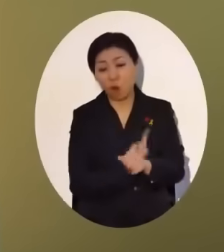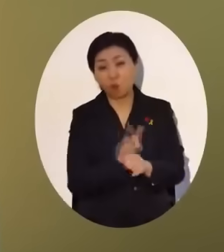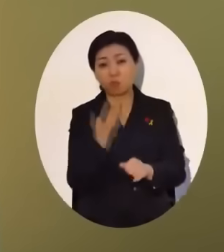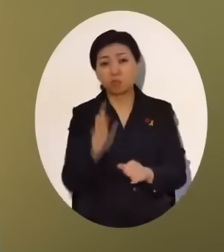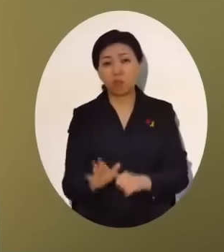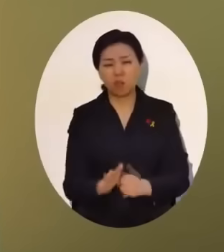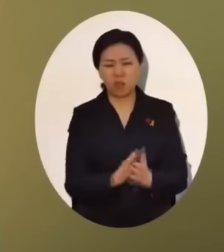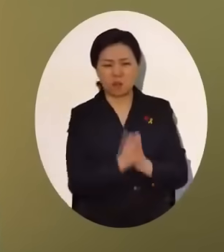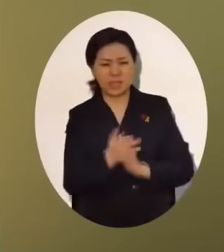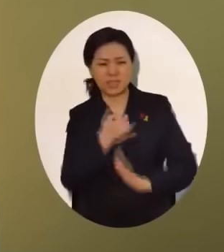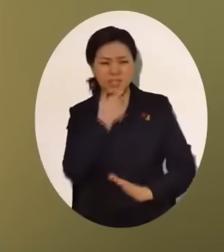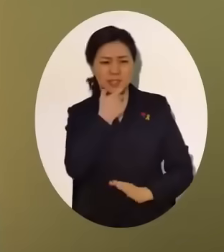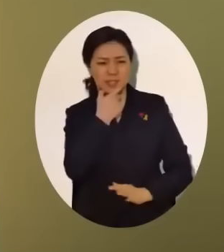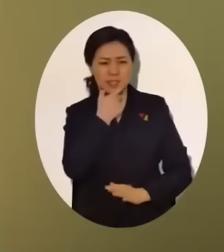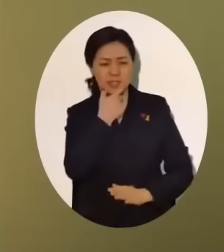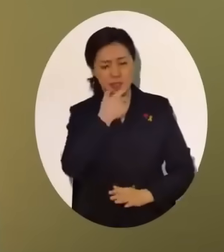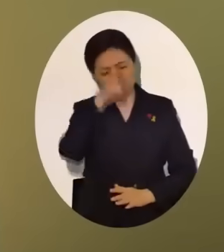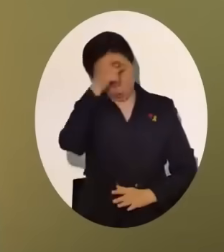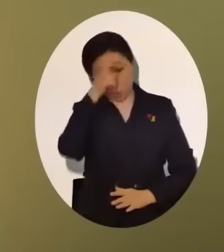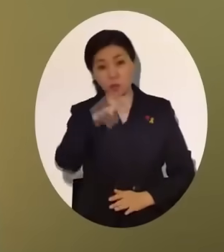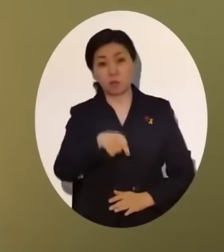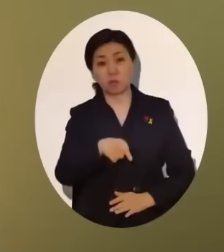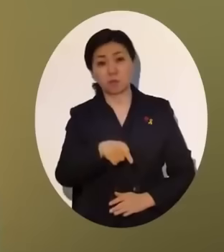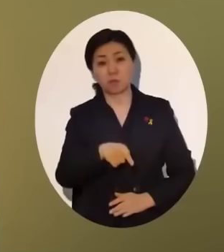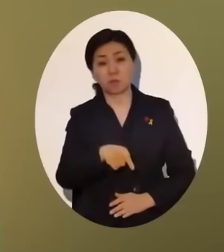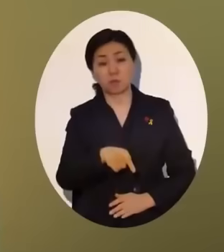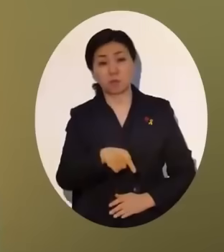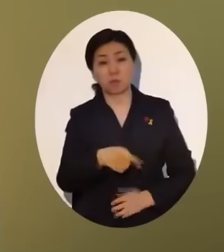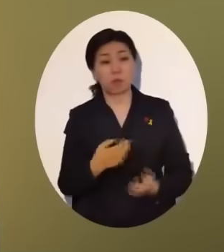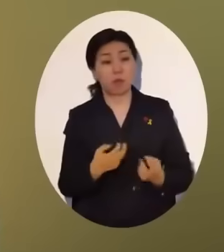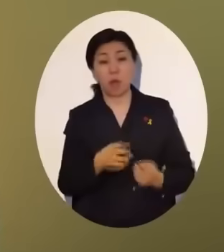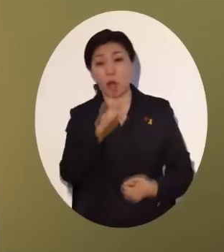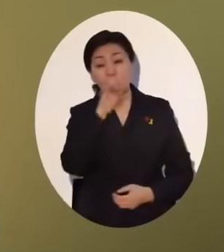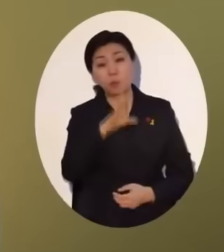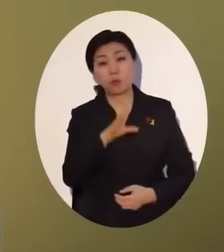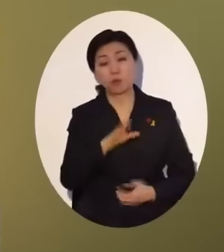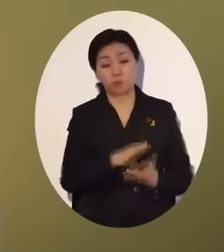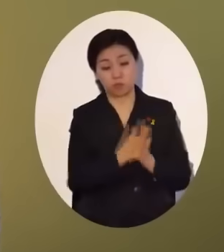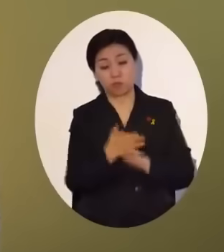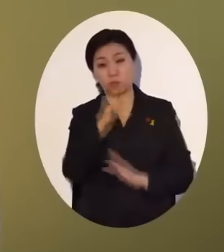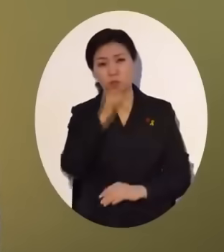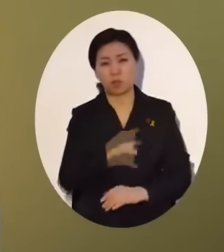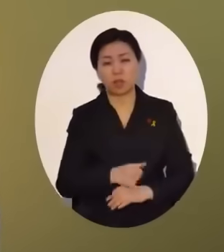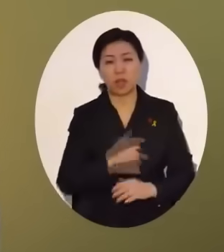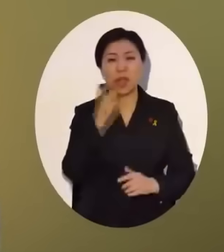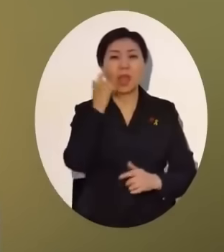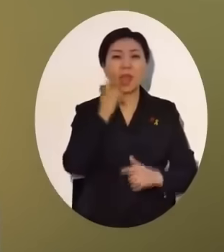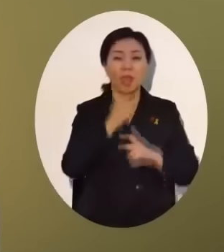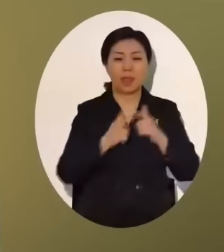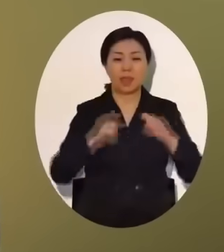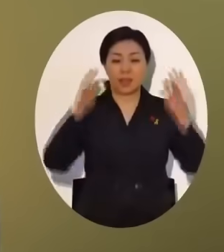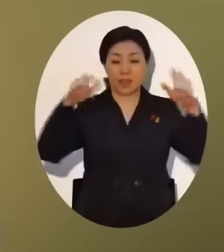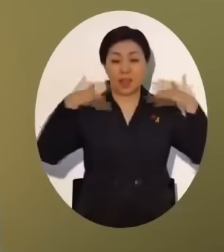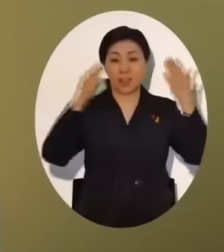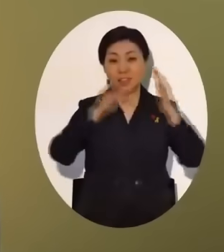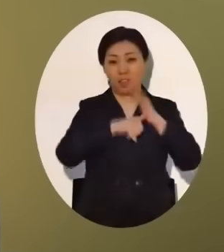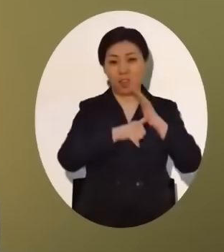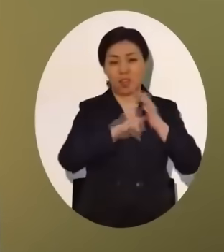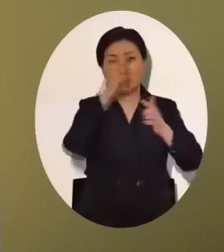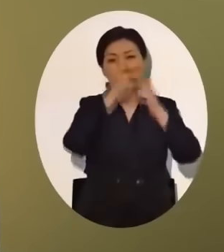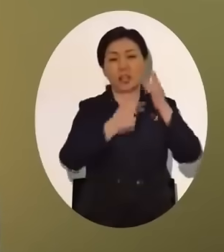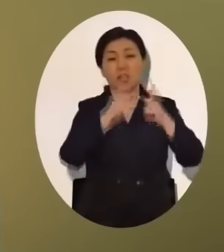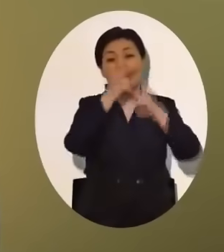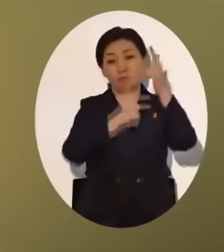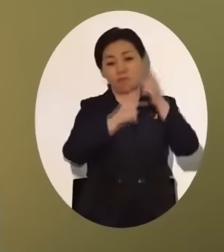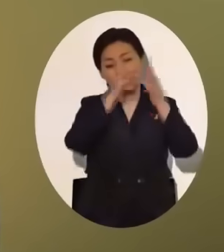뭐 될 수 없는 거를 요구한다 이 말이야. 가을에 낙엽이 안 졌으면 좋겠다. 어?